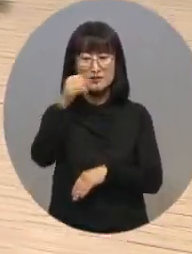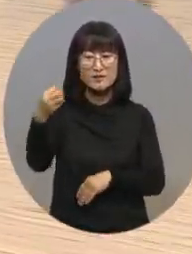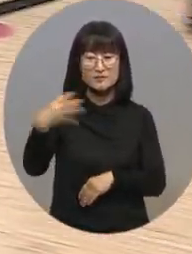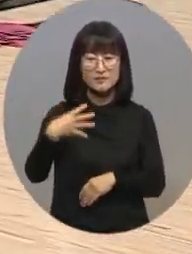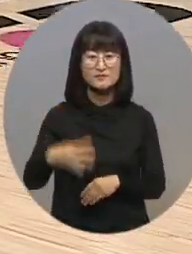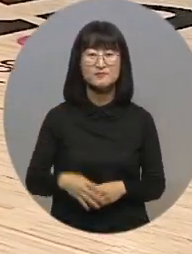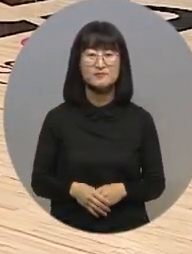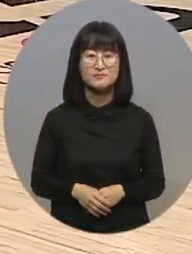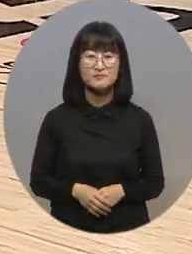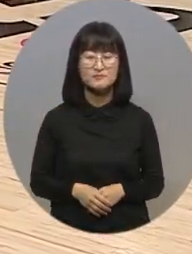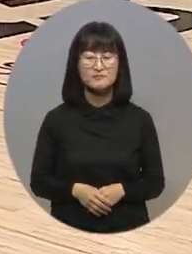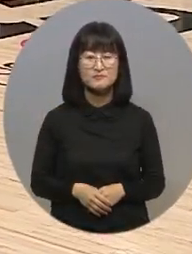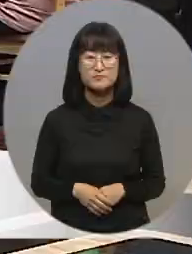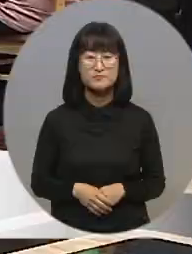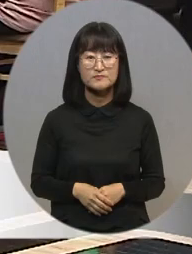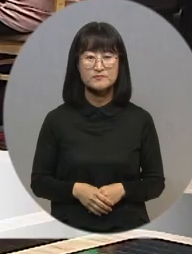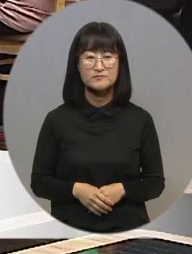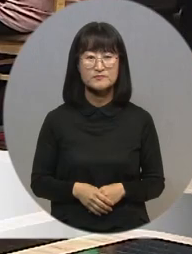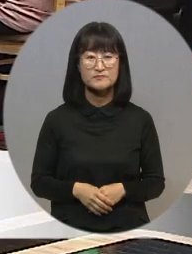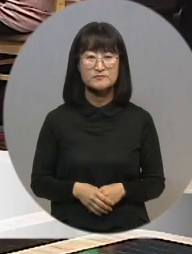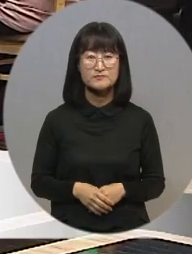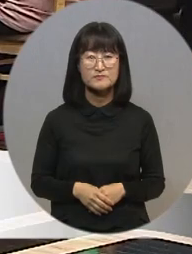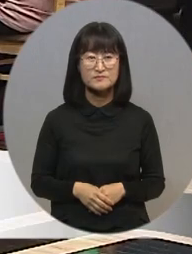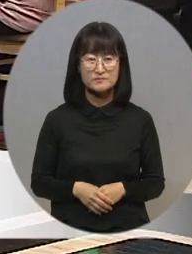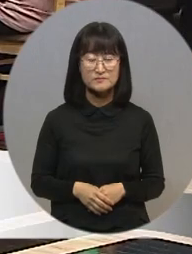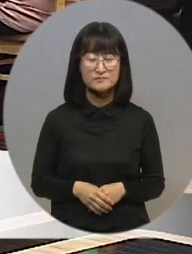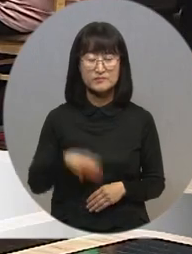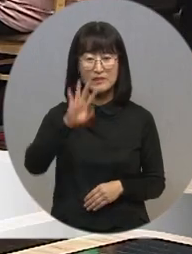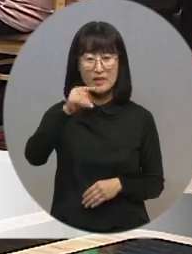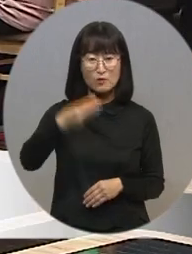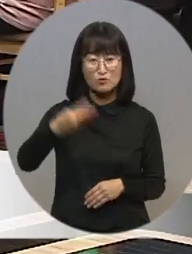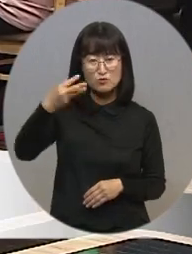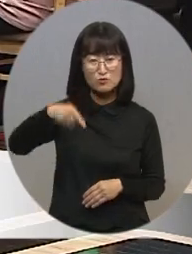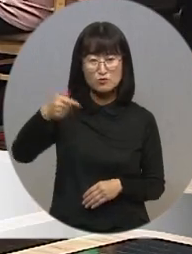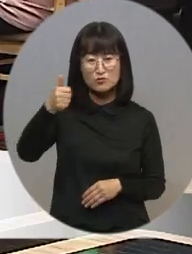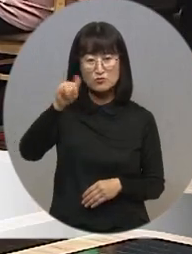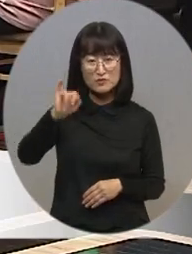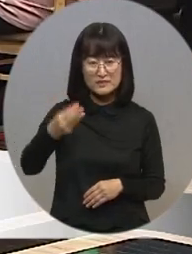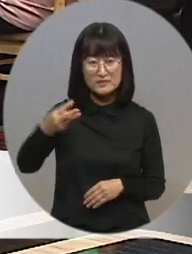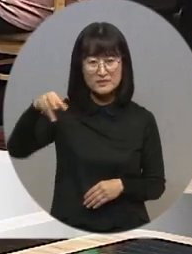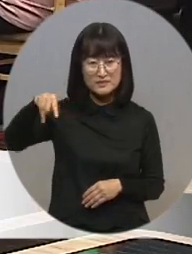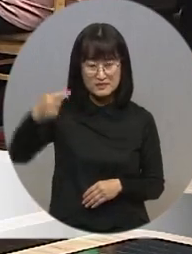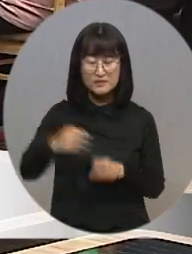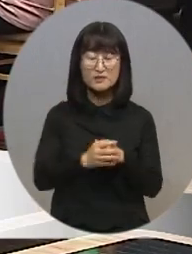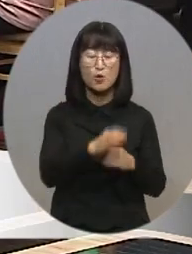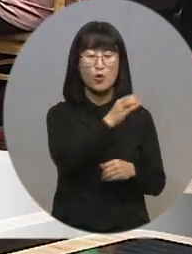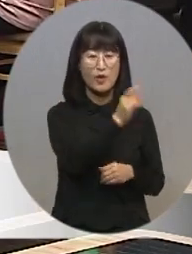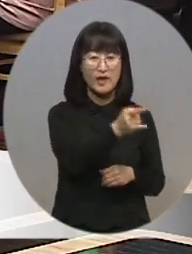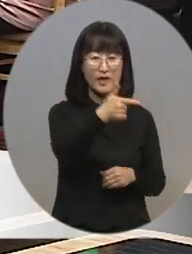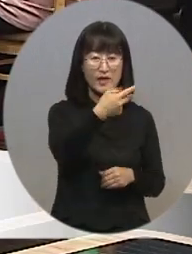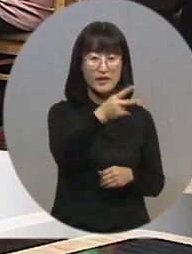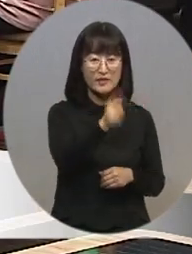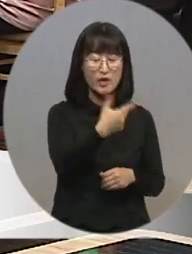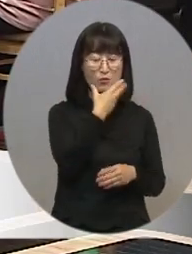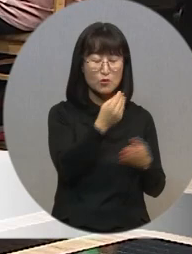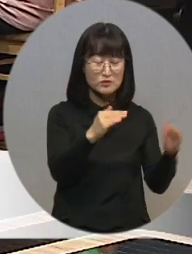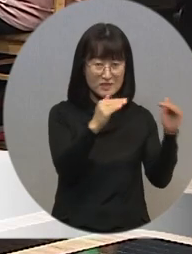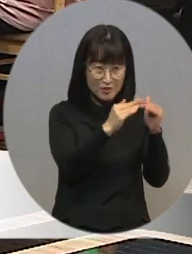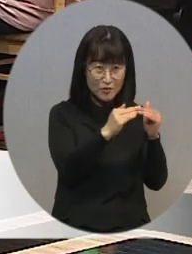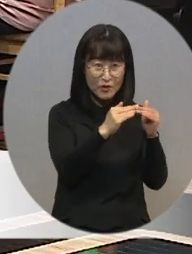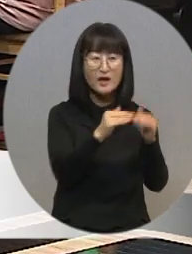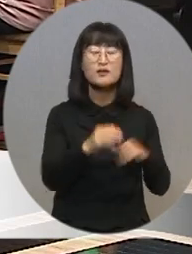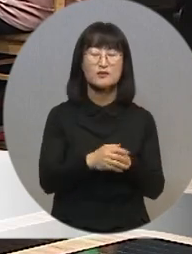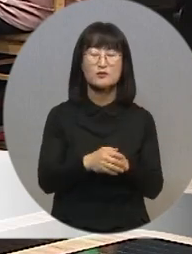밝기도 했습니다 코웨이 블루스 농구단이 복지 친구들이 이렇게